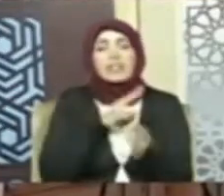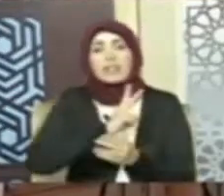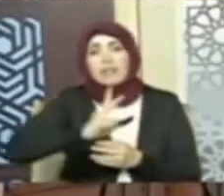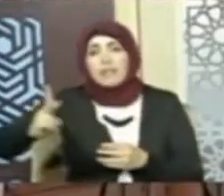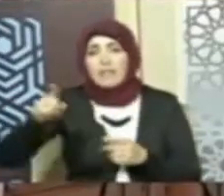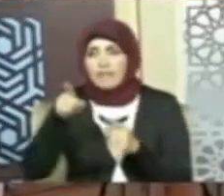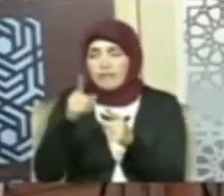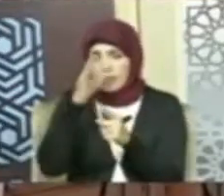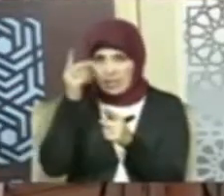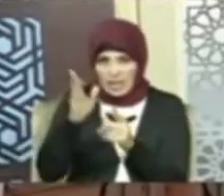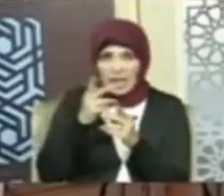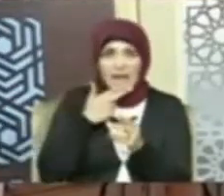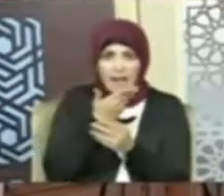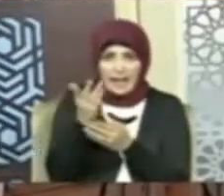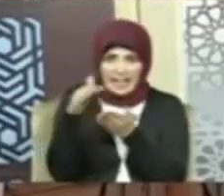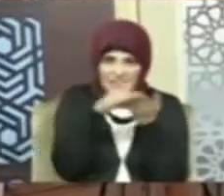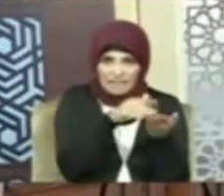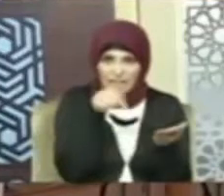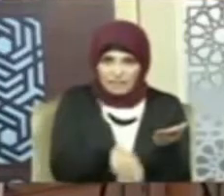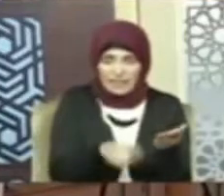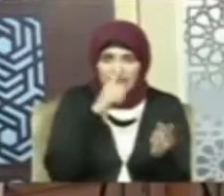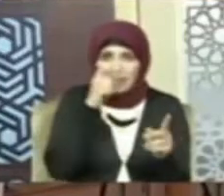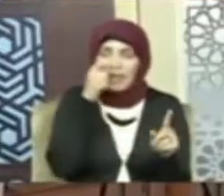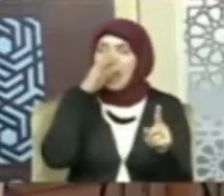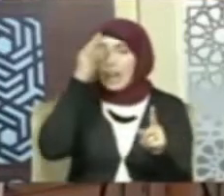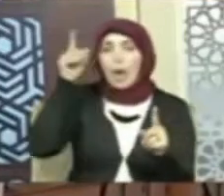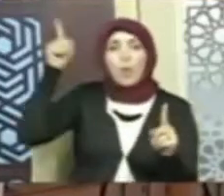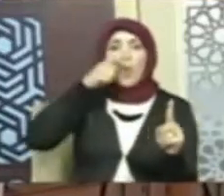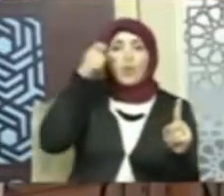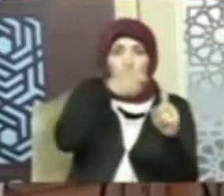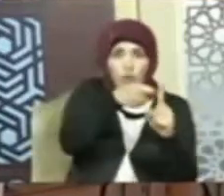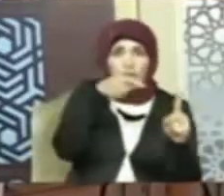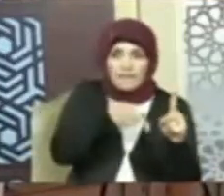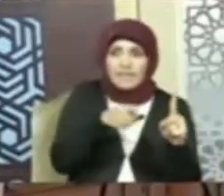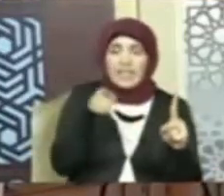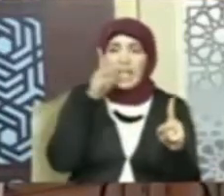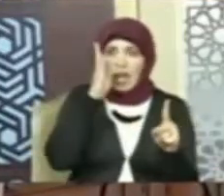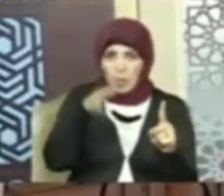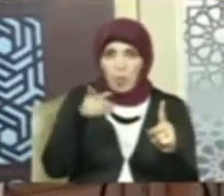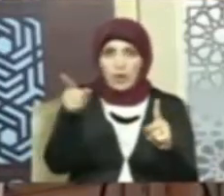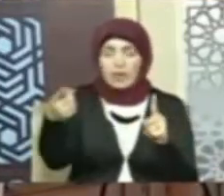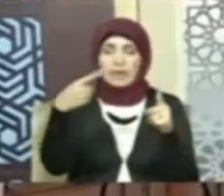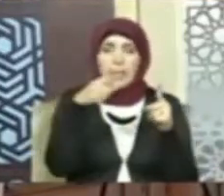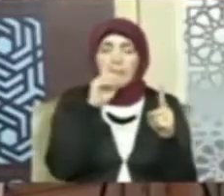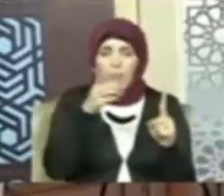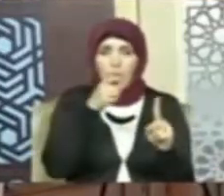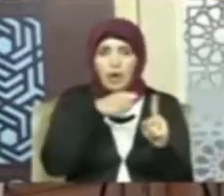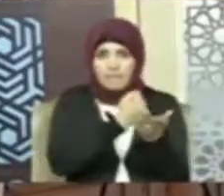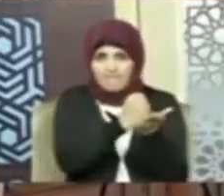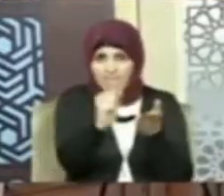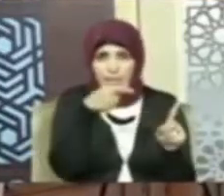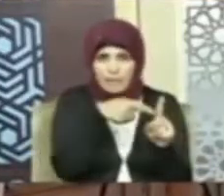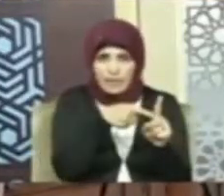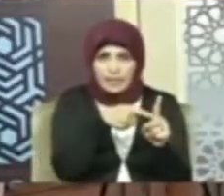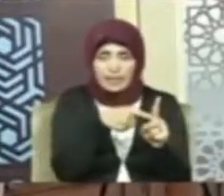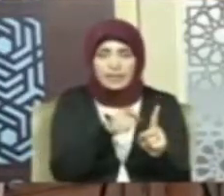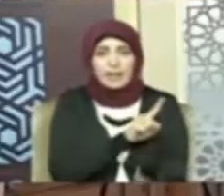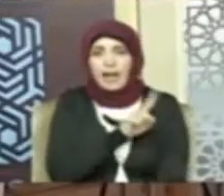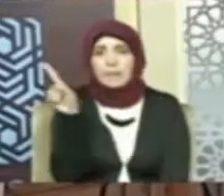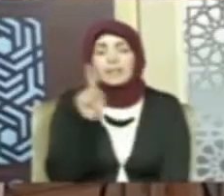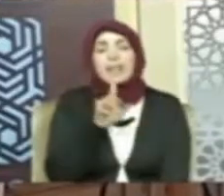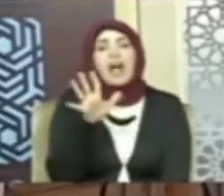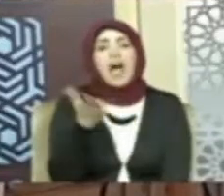أرادني الله بضر هل هن كاشفات ضره، أو أرادني